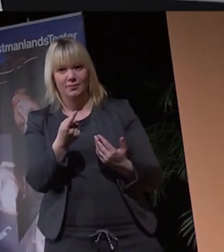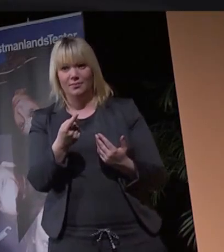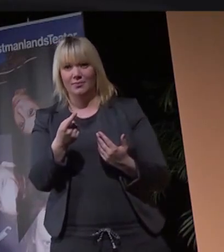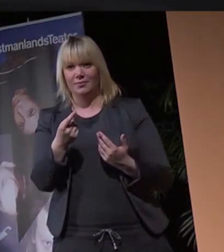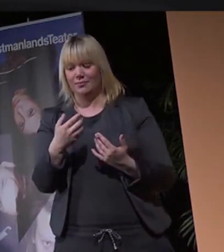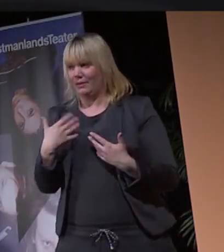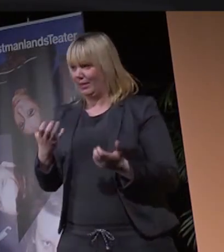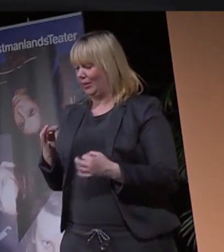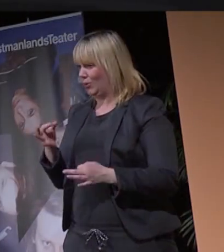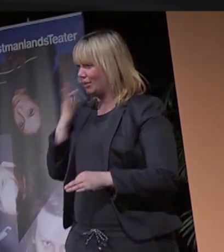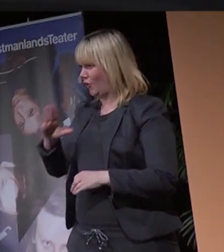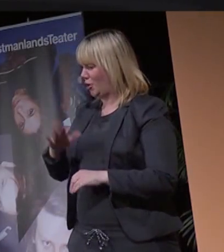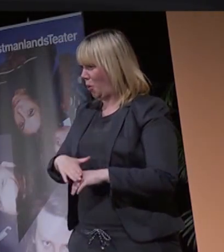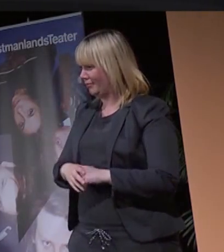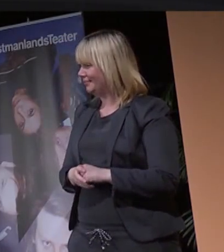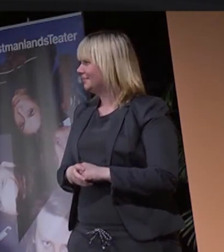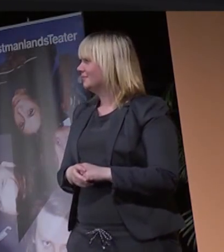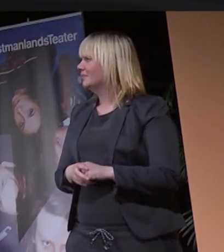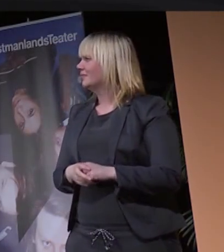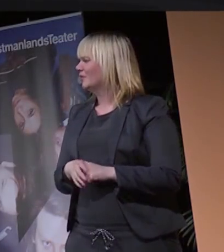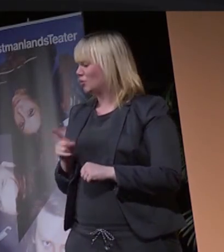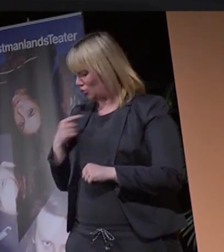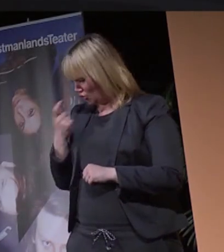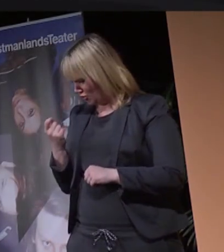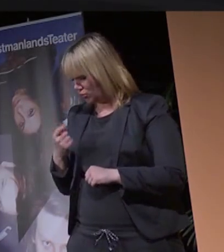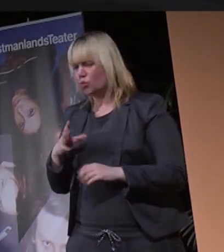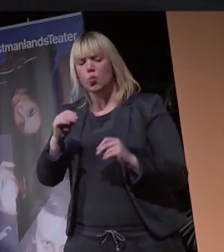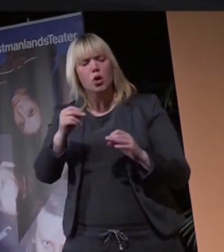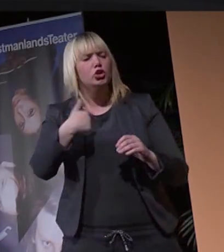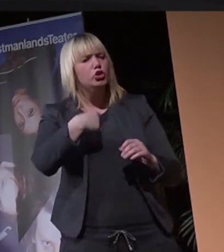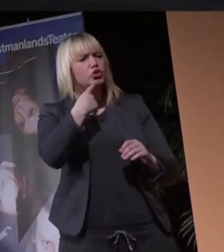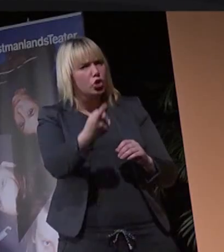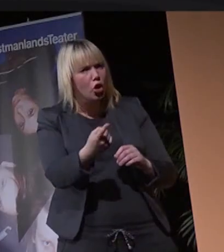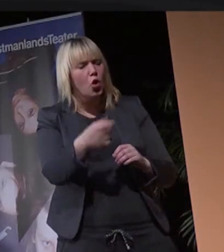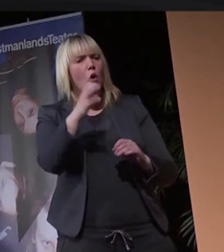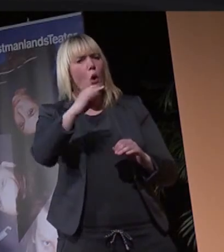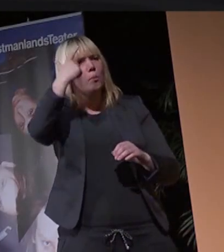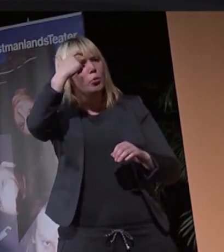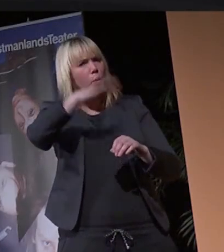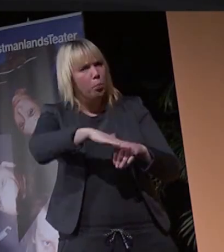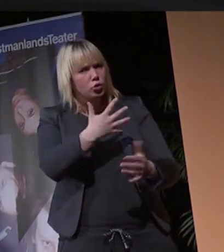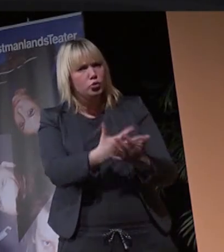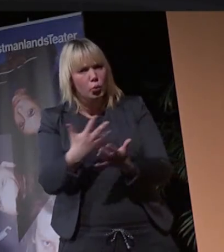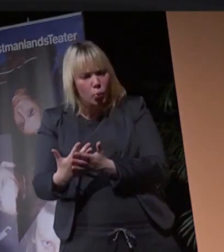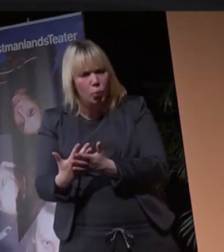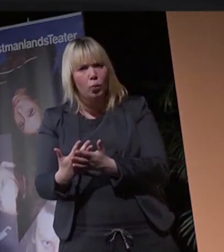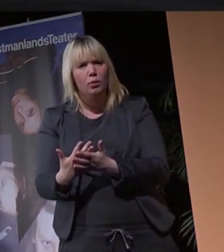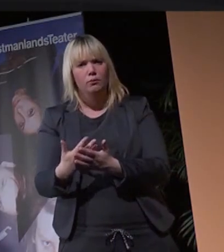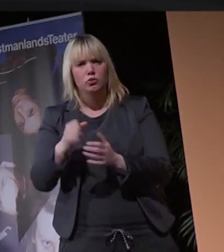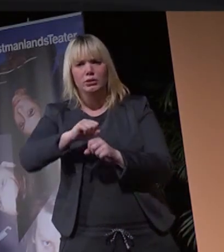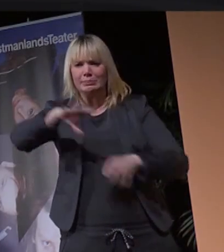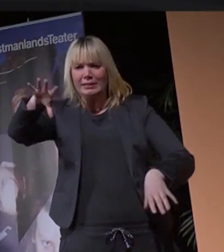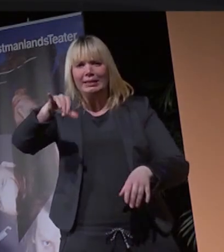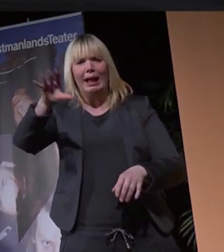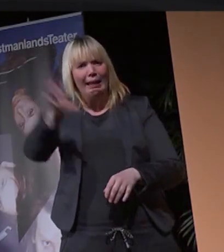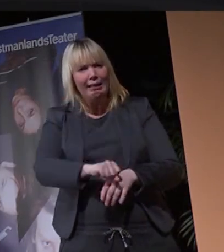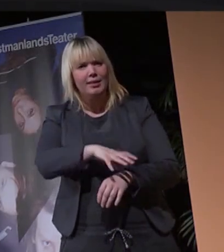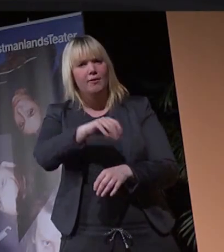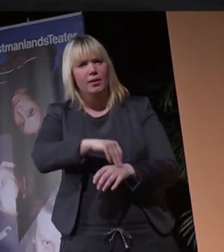finns massa goda exempel. Ja. När jag åker runt i landet så Vi har ju gjort undersökningar, det gör vi hela tiden. Och våra medlemmar samverkar enormt mycket,